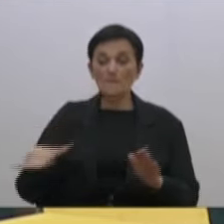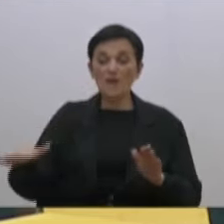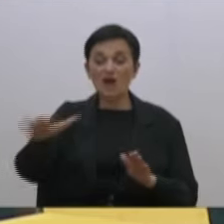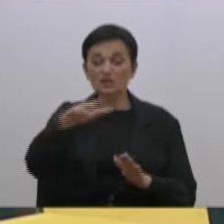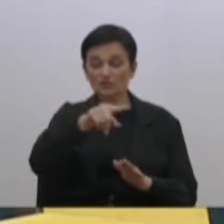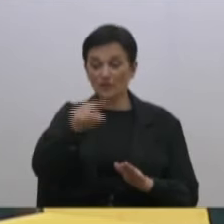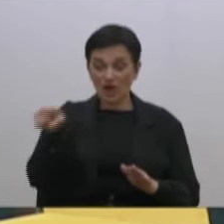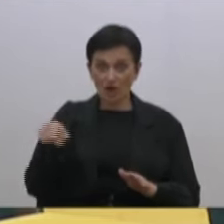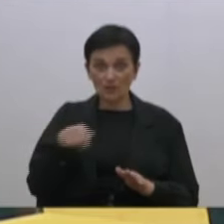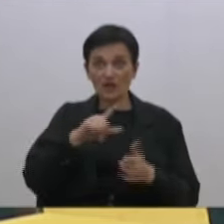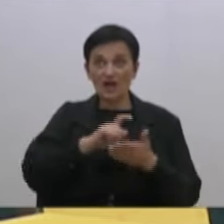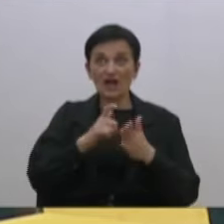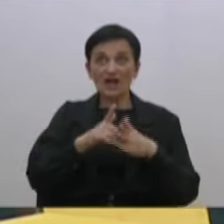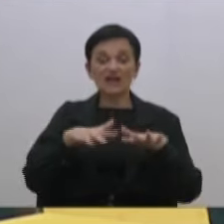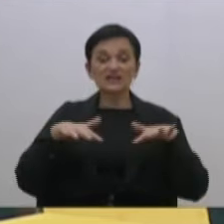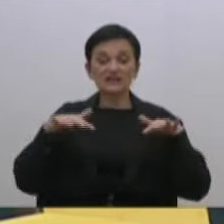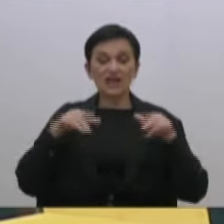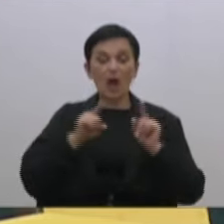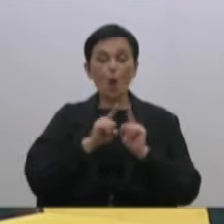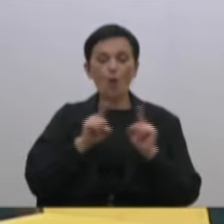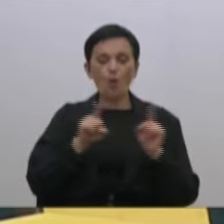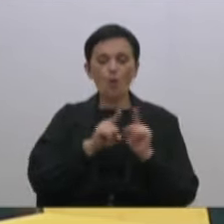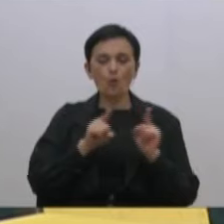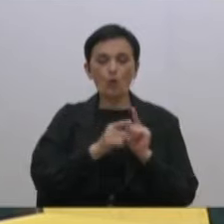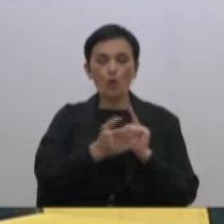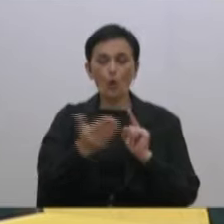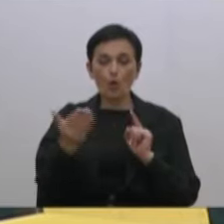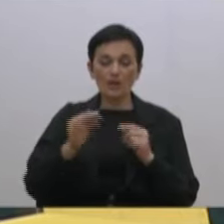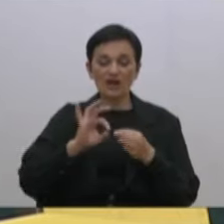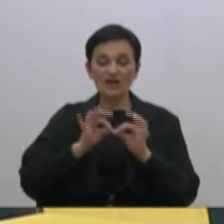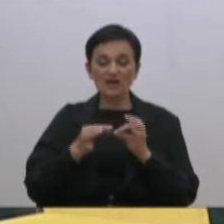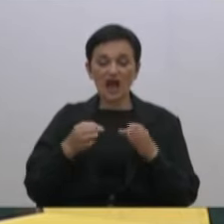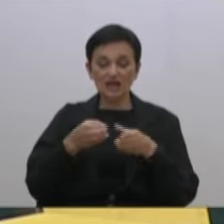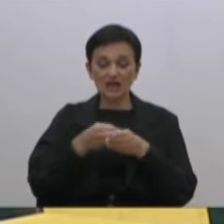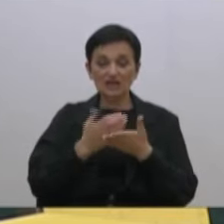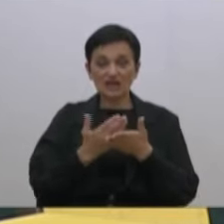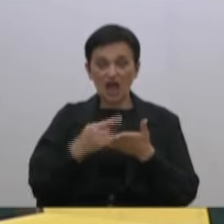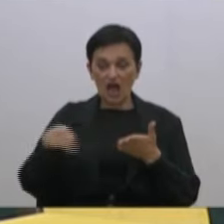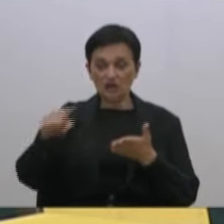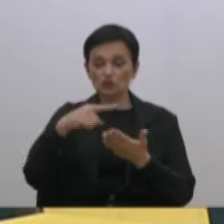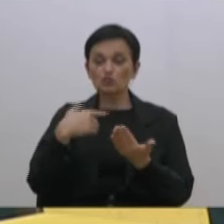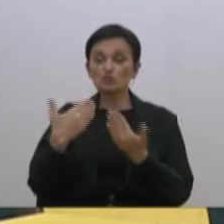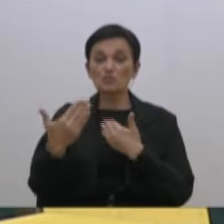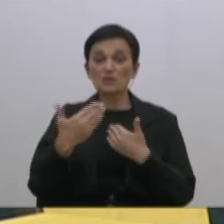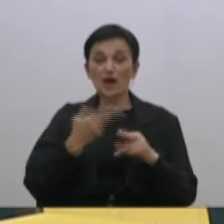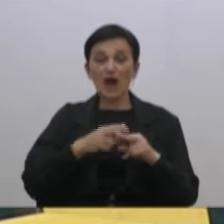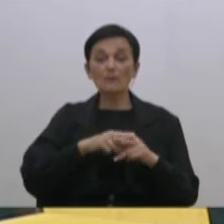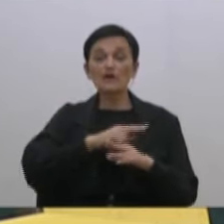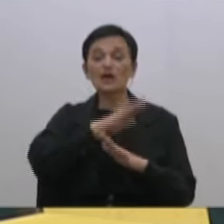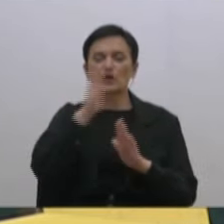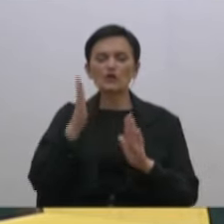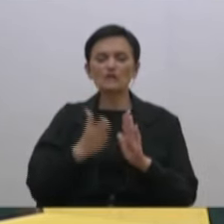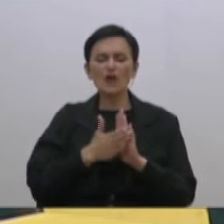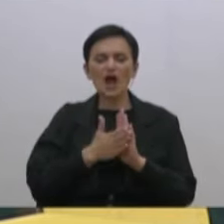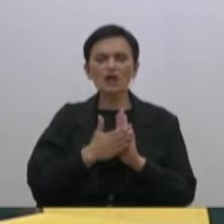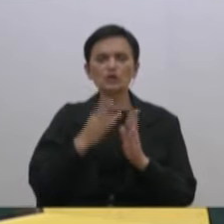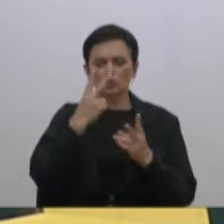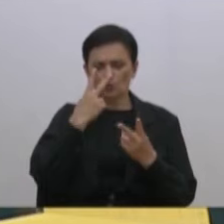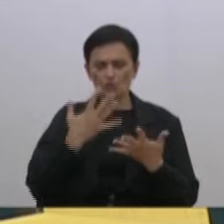შემთხვევაში დარბაზის ოპოზიციის ამ გარკვეულ ნაწილს მიმართავ, რომ ამის ყველაზე უფრო